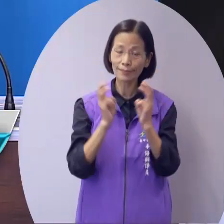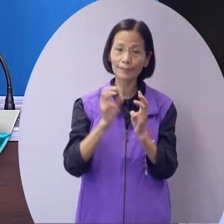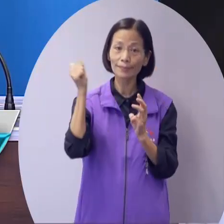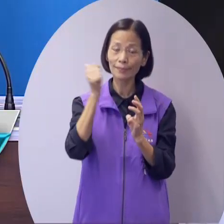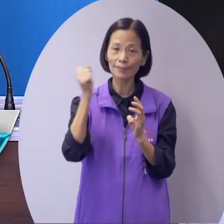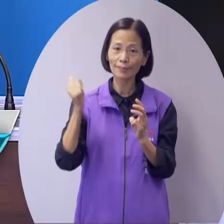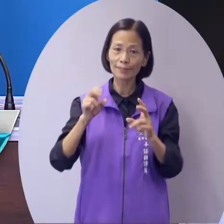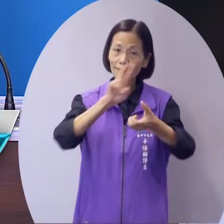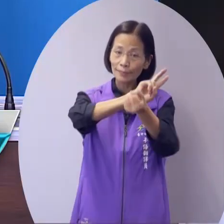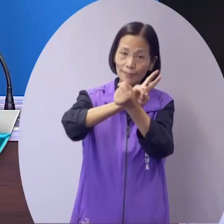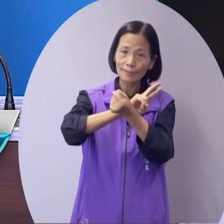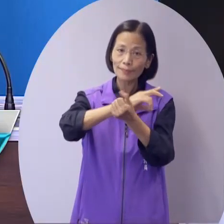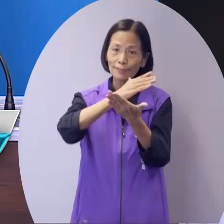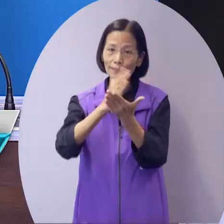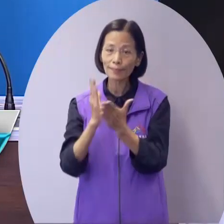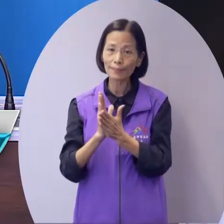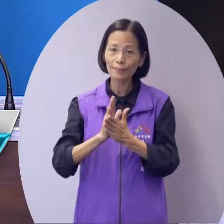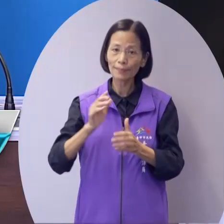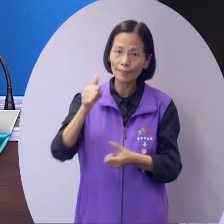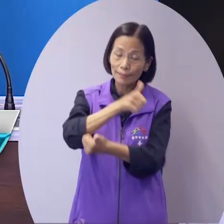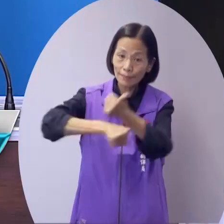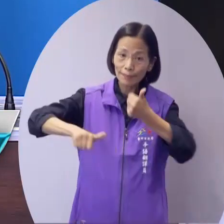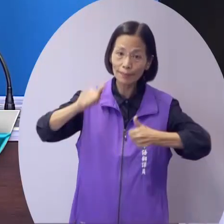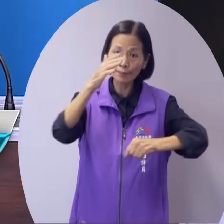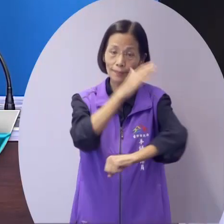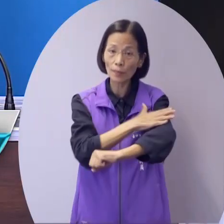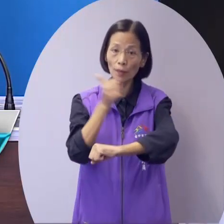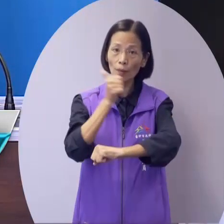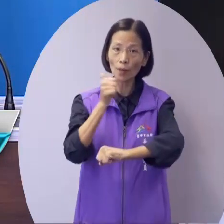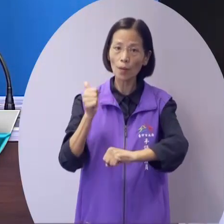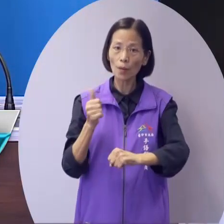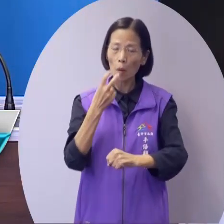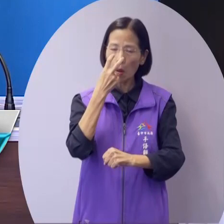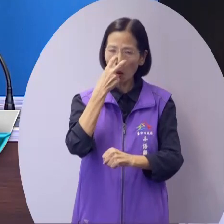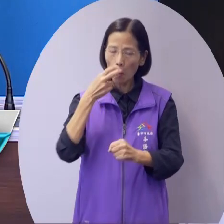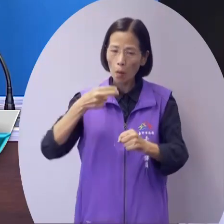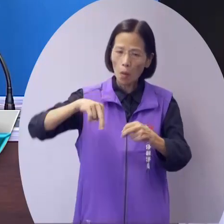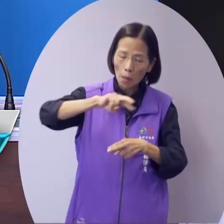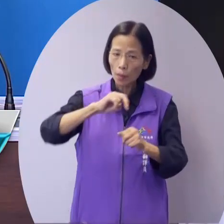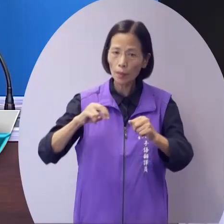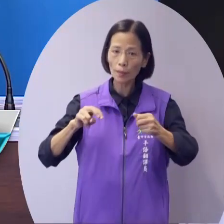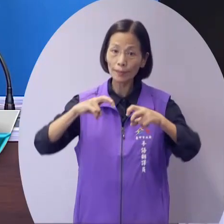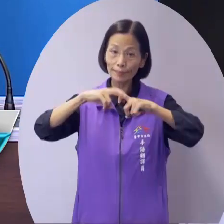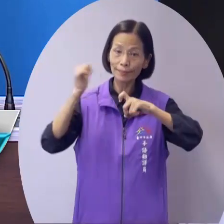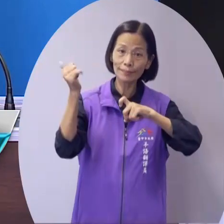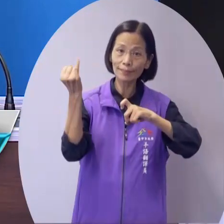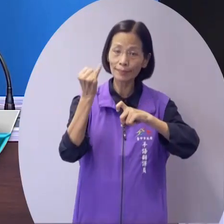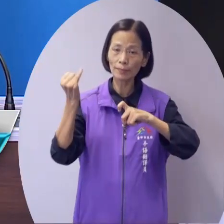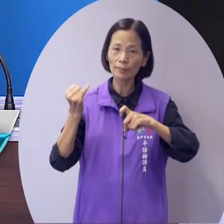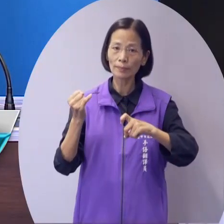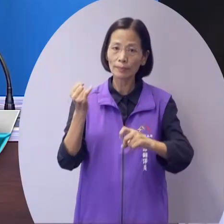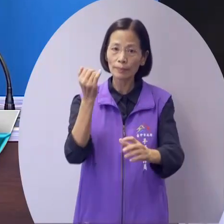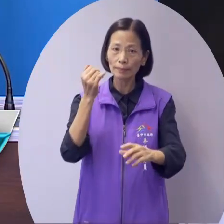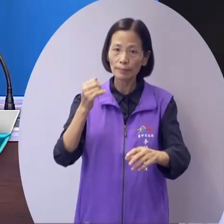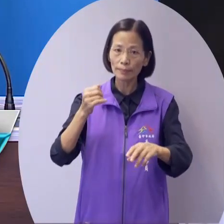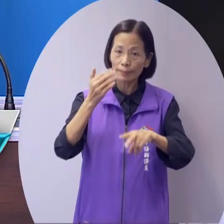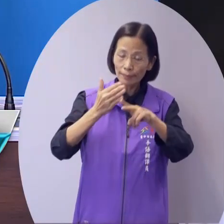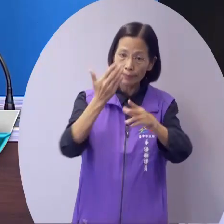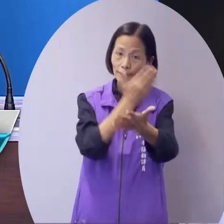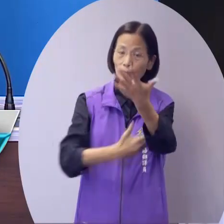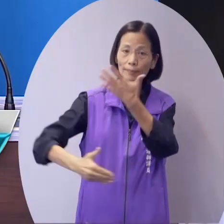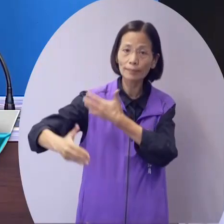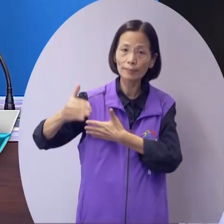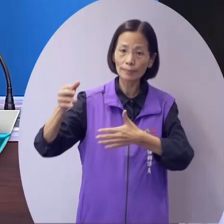目林真豪、田径项目陈杰、视障柔道李凯琳、支障桌球林姿